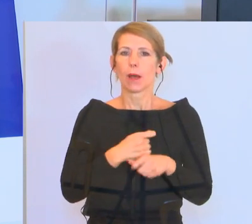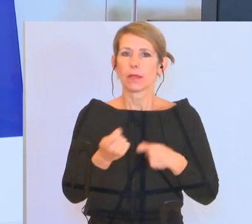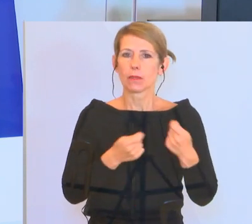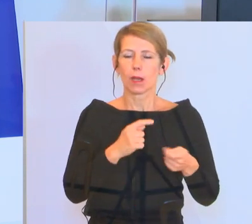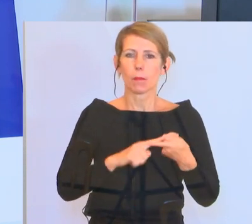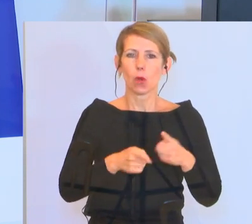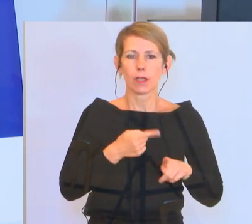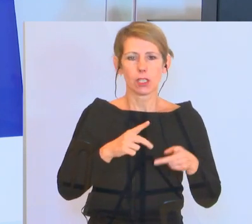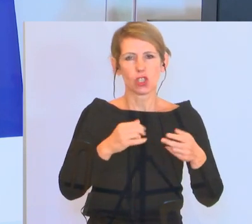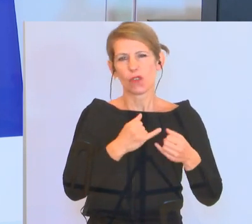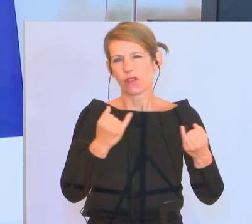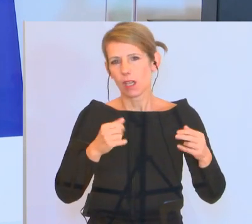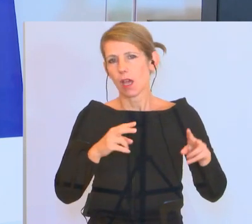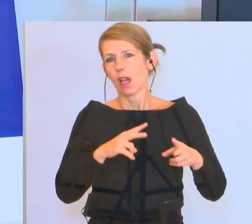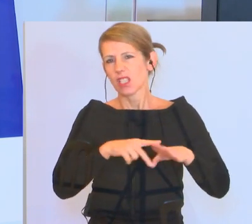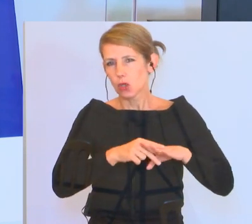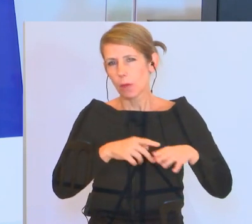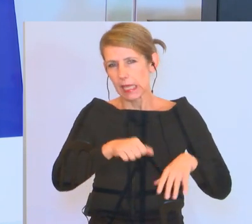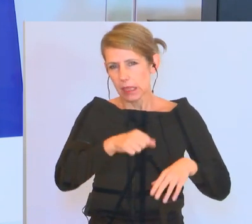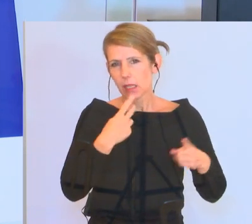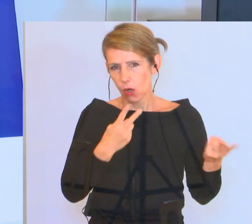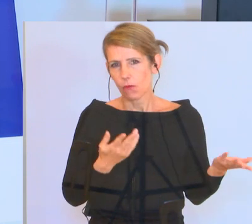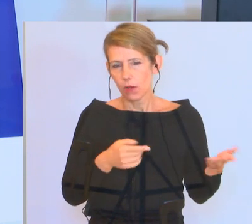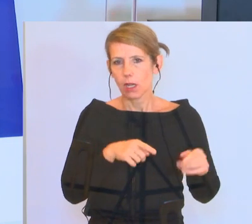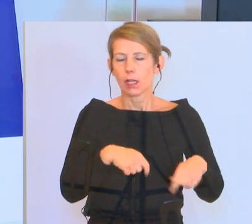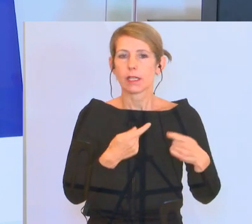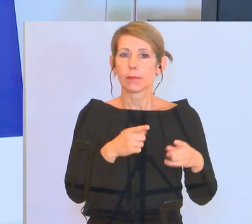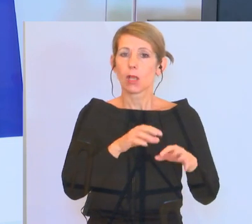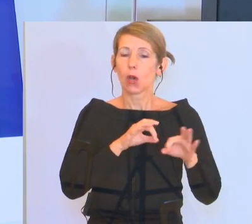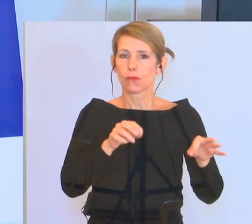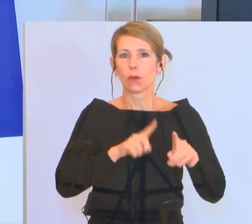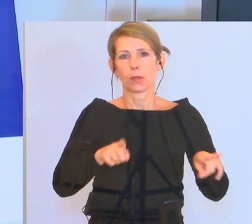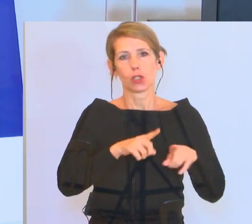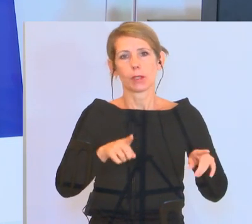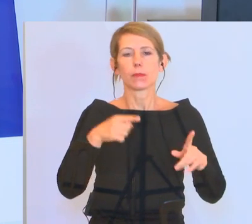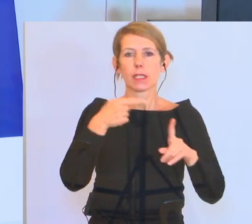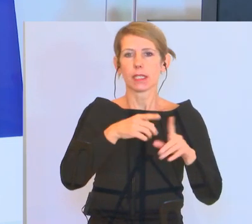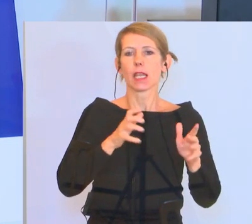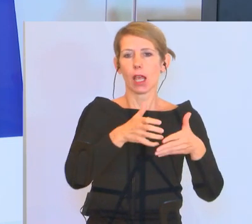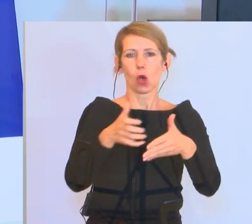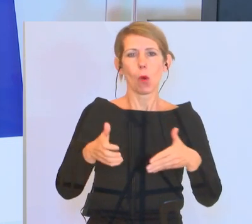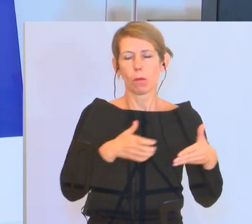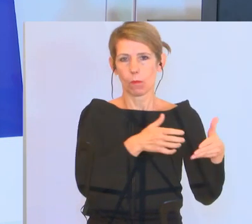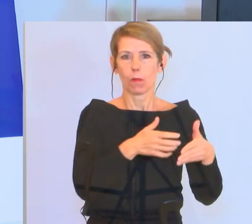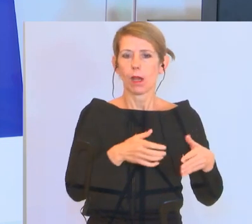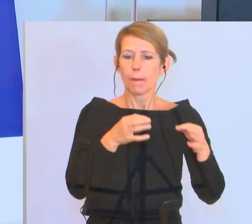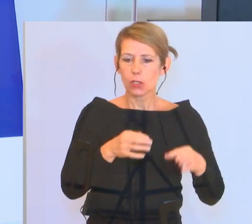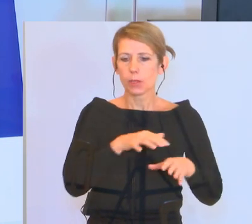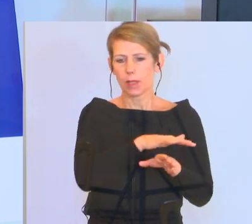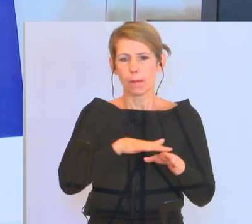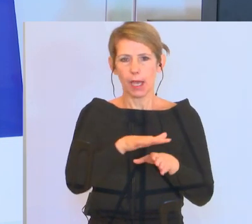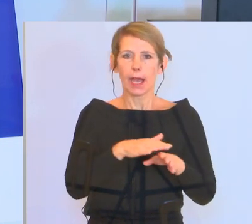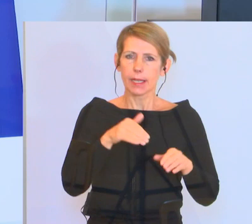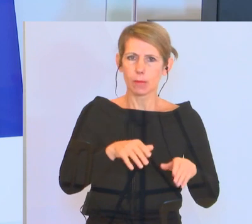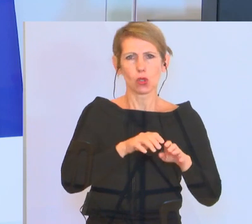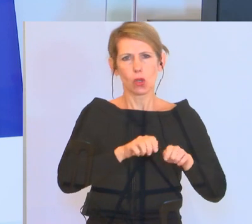arbeitsmarktpolitischen Instrumentenkoffer, weil es auch darum gilt, für bestimmte Zielgruppen und bestimmte Bereiche hier noch besondere